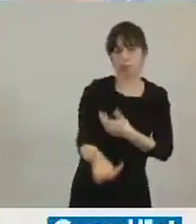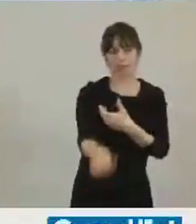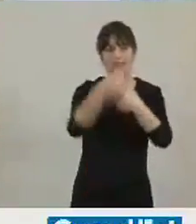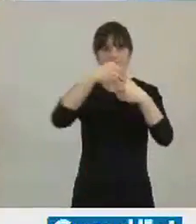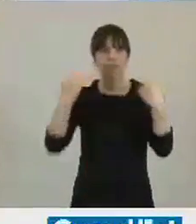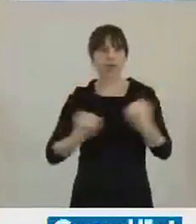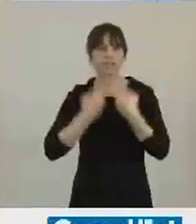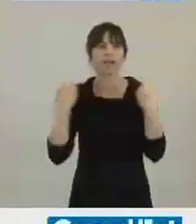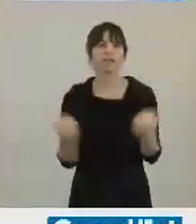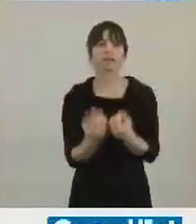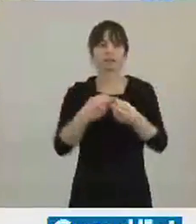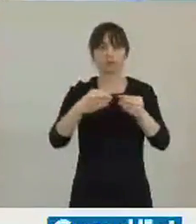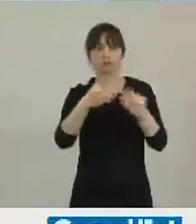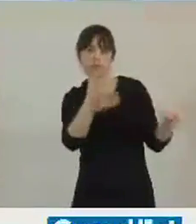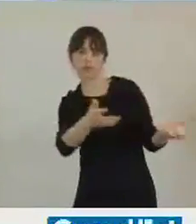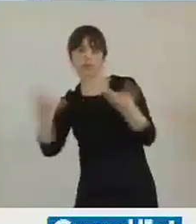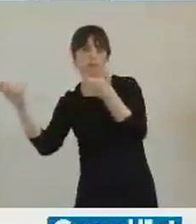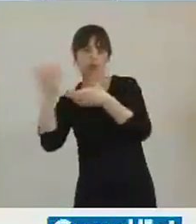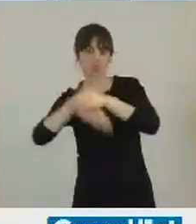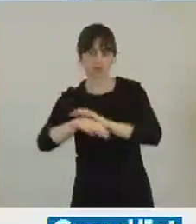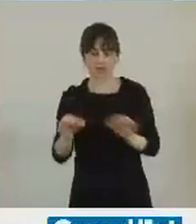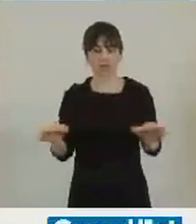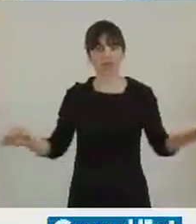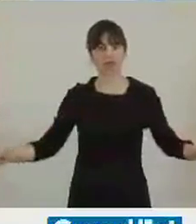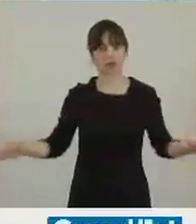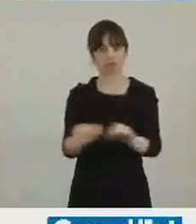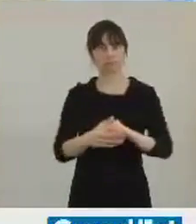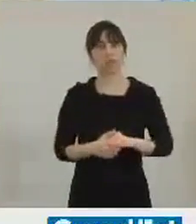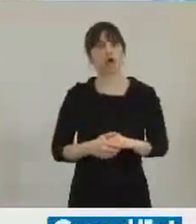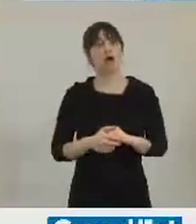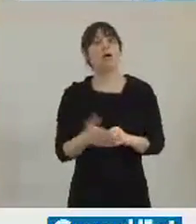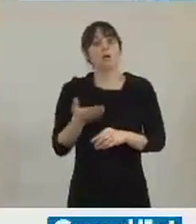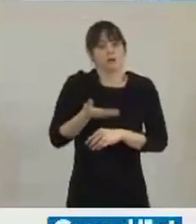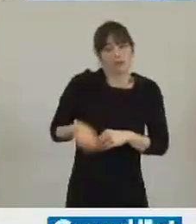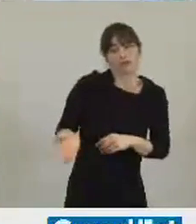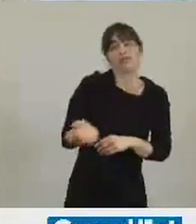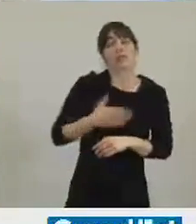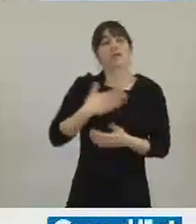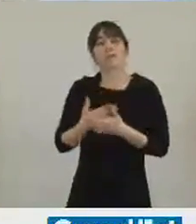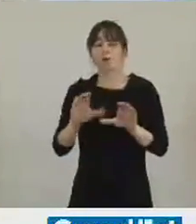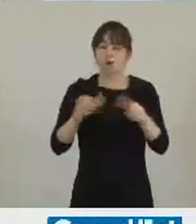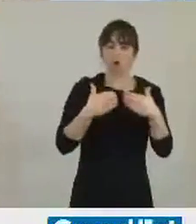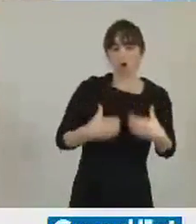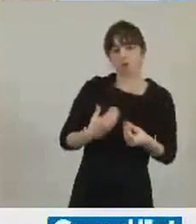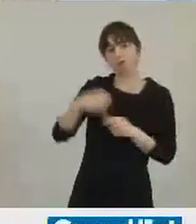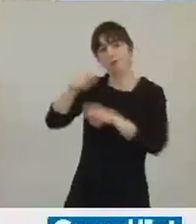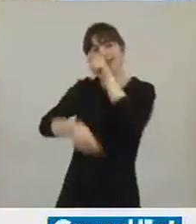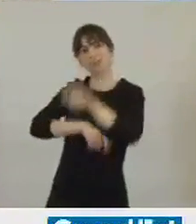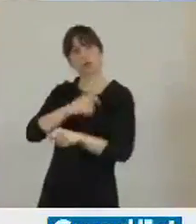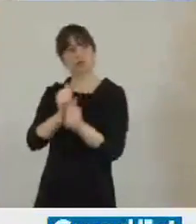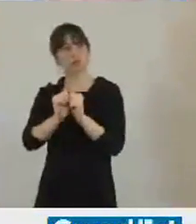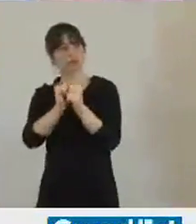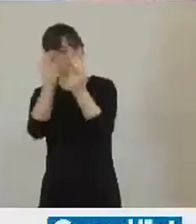à l'attractivité de nos territoires. Elle a vocation à permettre aussi bien à nos clubs qu'à nos sportifs d'élite de